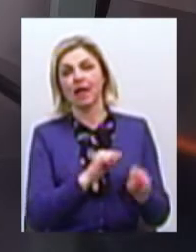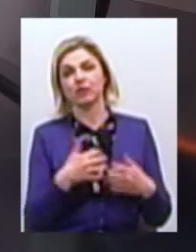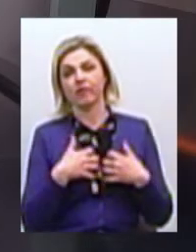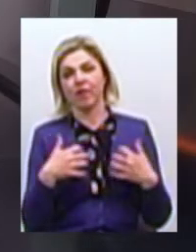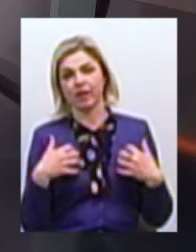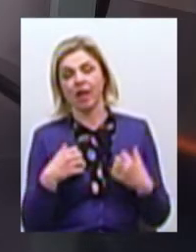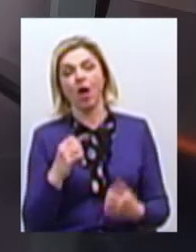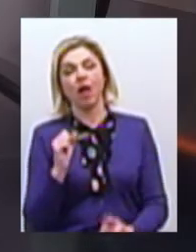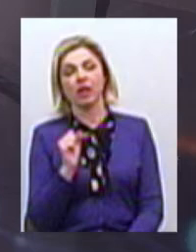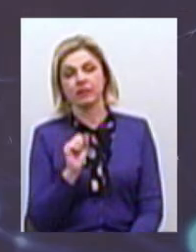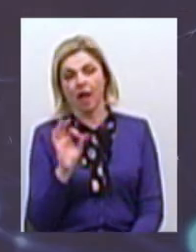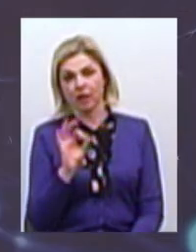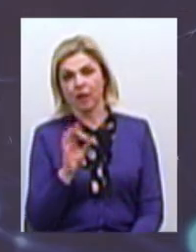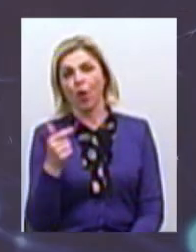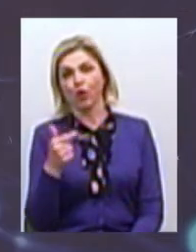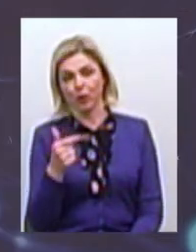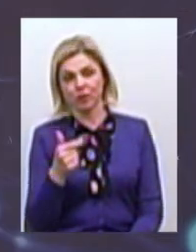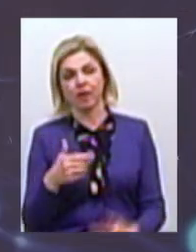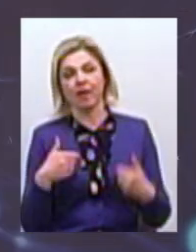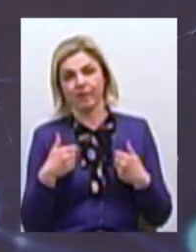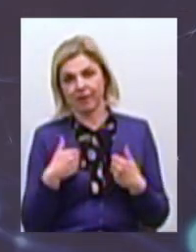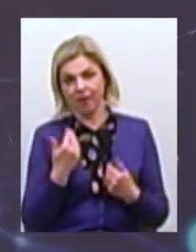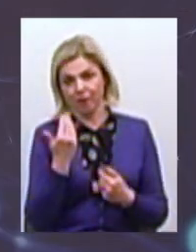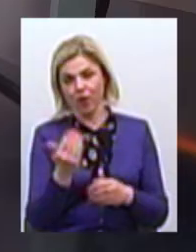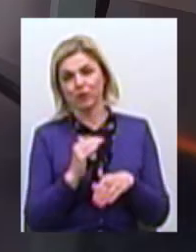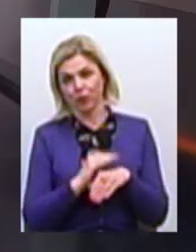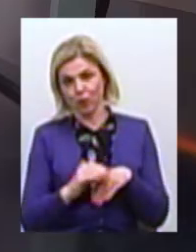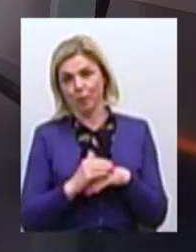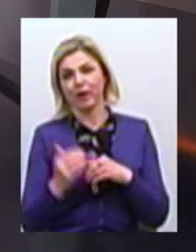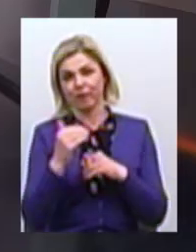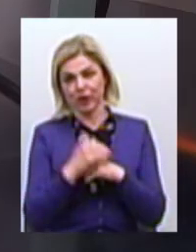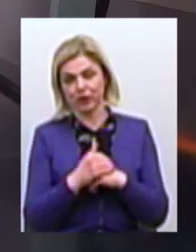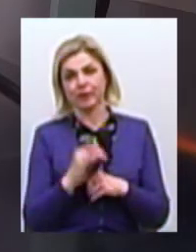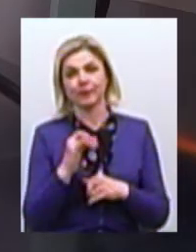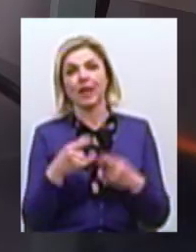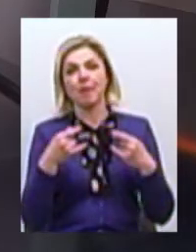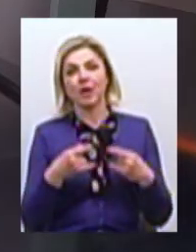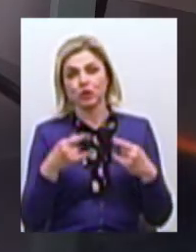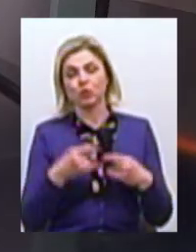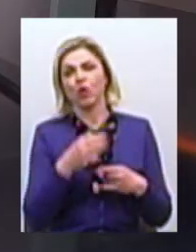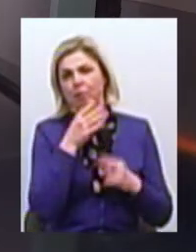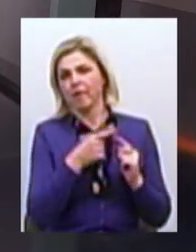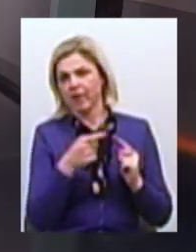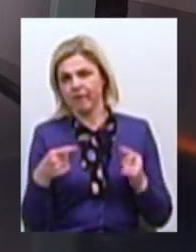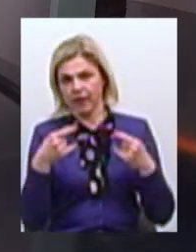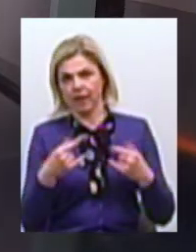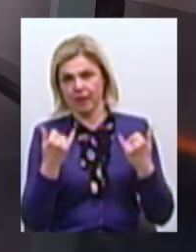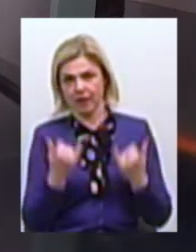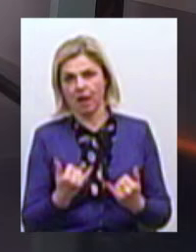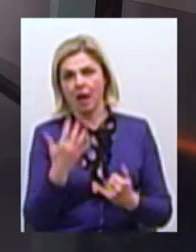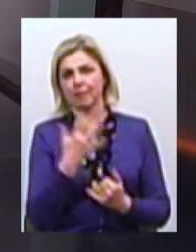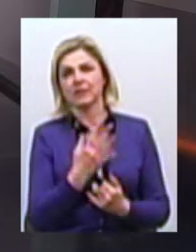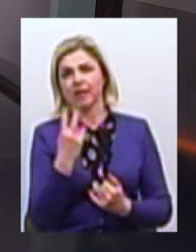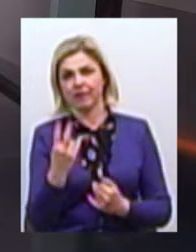Олександр Голобровський. Я вас вітаю. Добрий. Ми працюємо в прямому ефірі 52 хвилини. Трохи згодом я запропоную